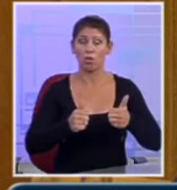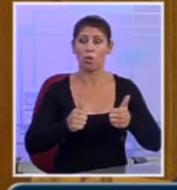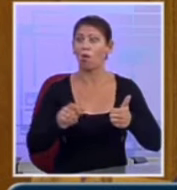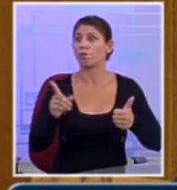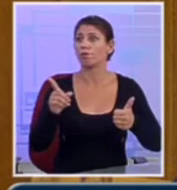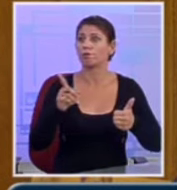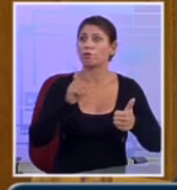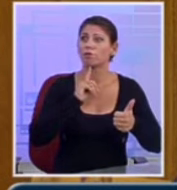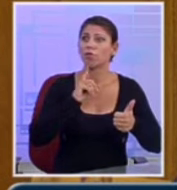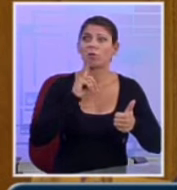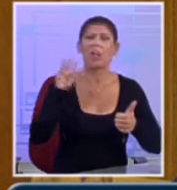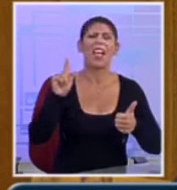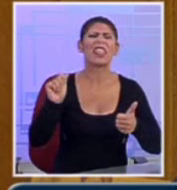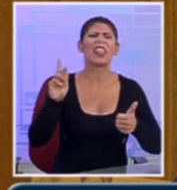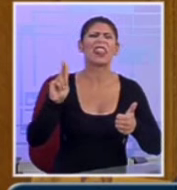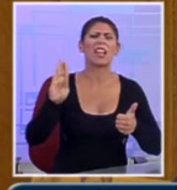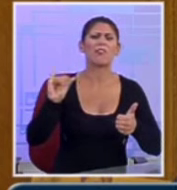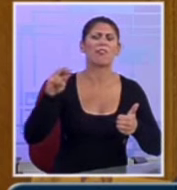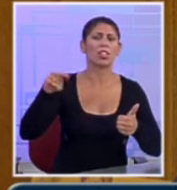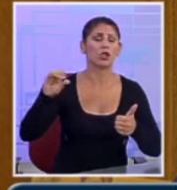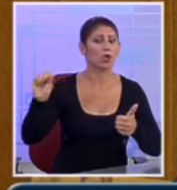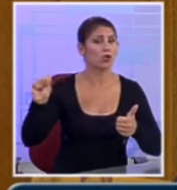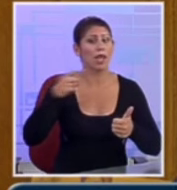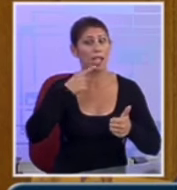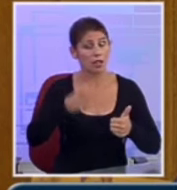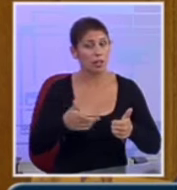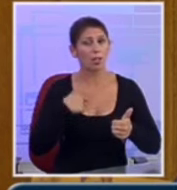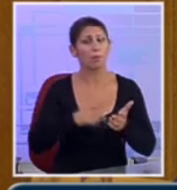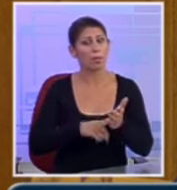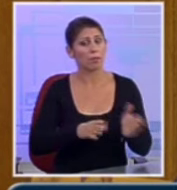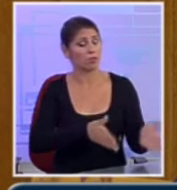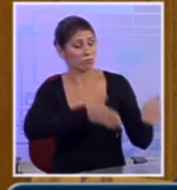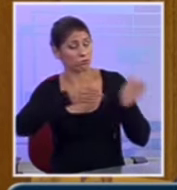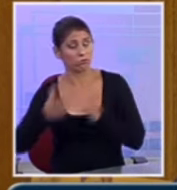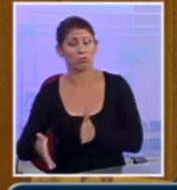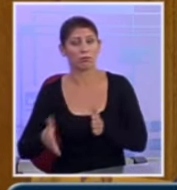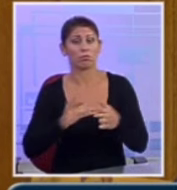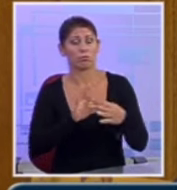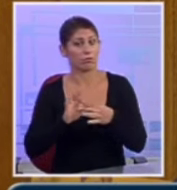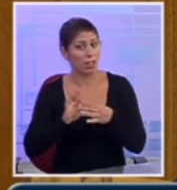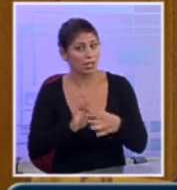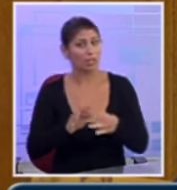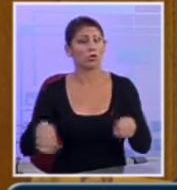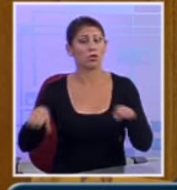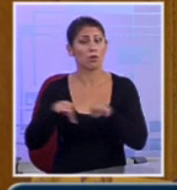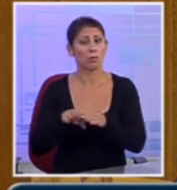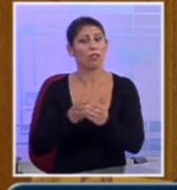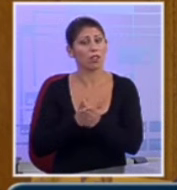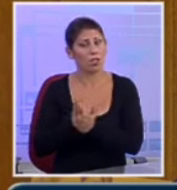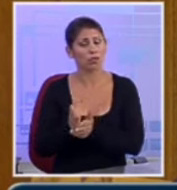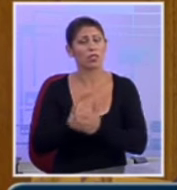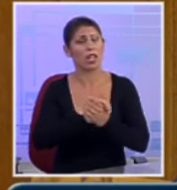πάμε σε μια κοινωνία που στηρίζεται στη συνεργασία, στην αλληλεγγύη, στην ισονομία, στη δικαιοσύνη.